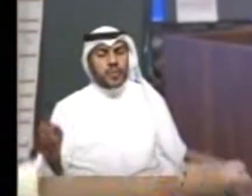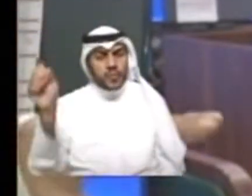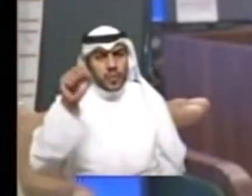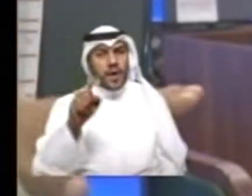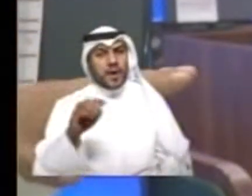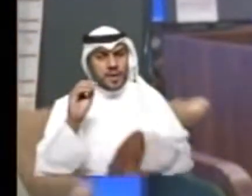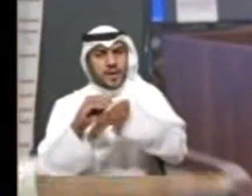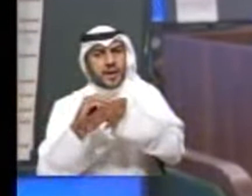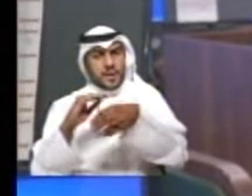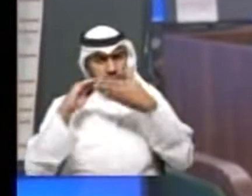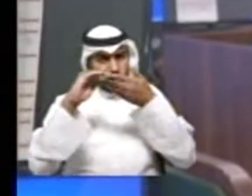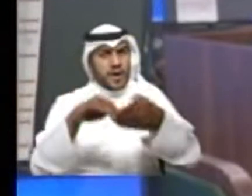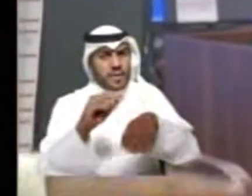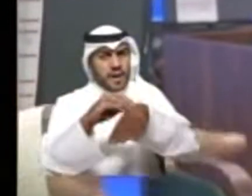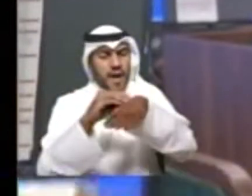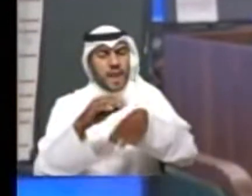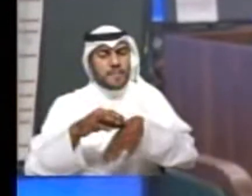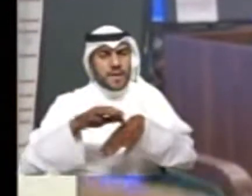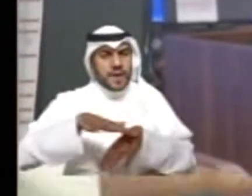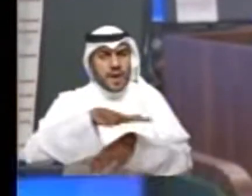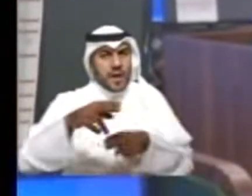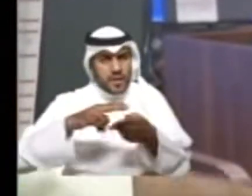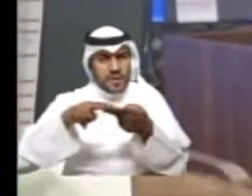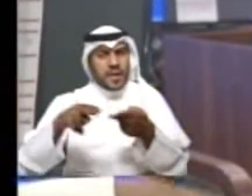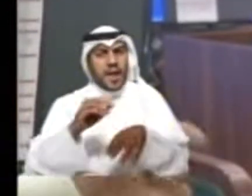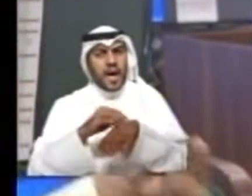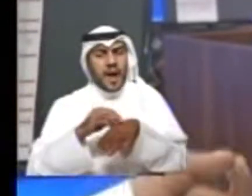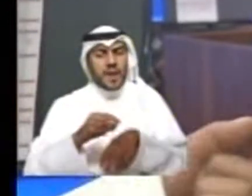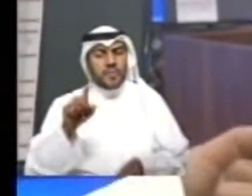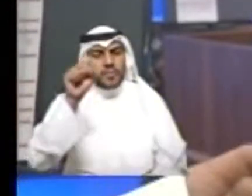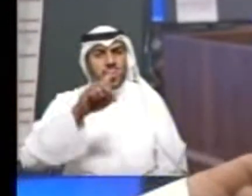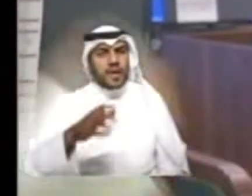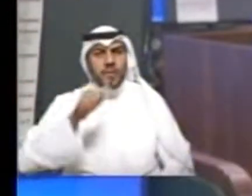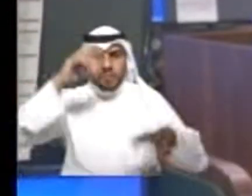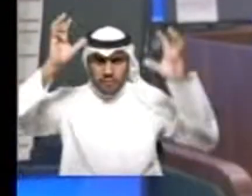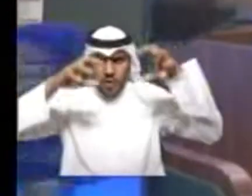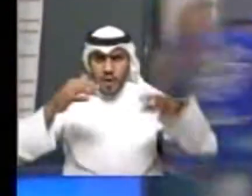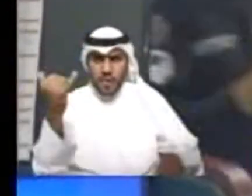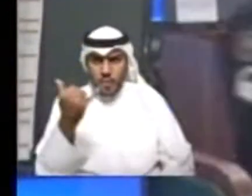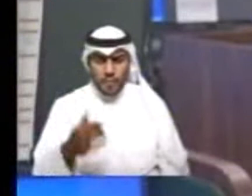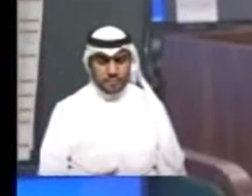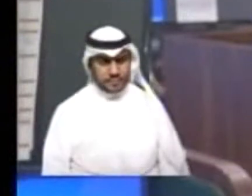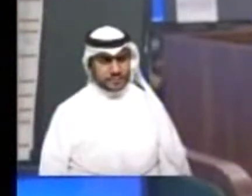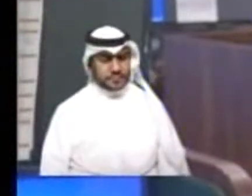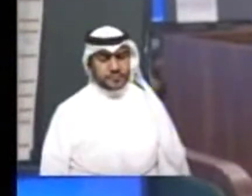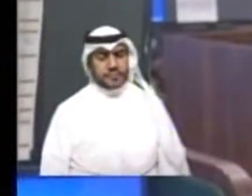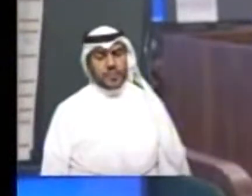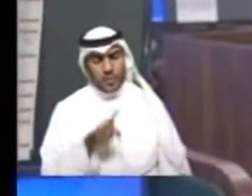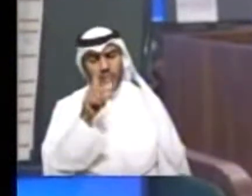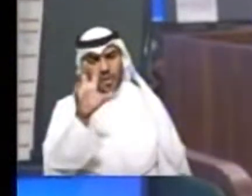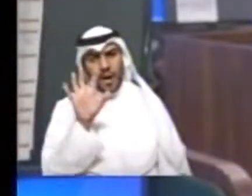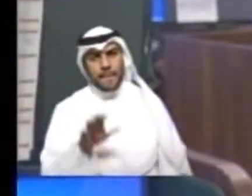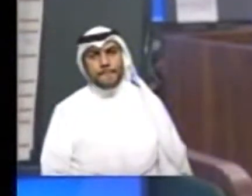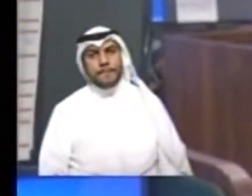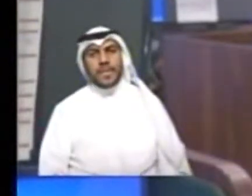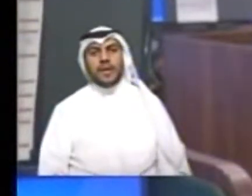تقدمونها للمواطنين والمقيمين على أرض دولة الكويت خلال هطول الأمطار في شكل بسيط؟ نعم صحيح، عندنا